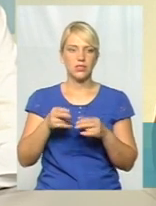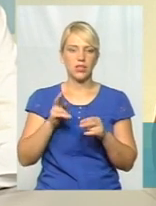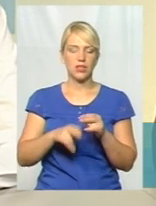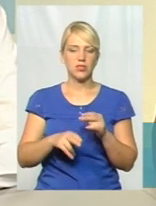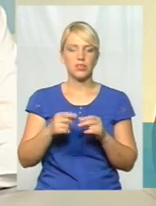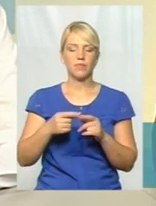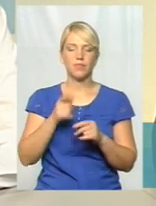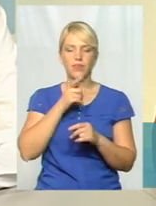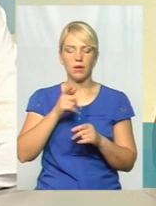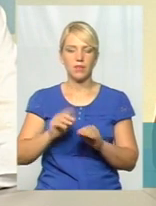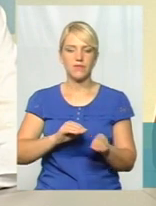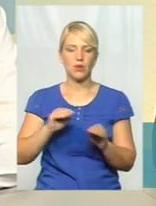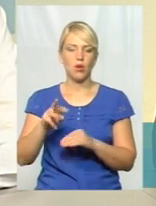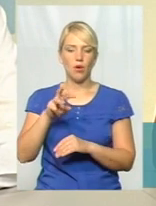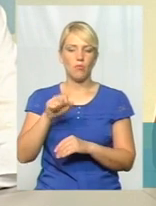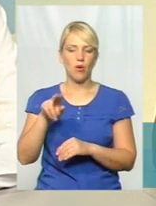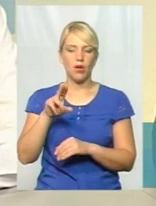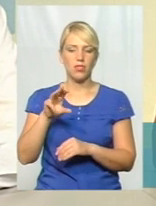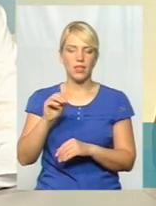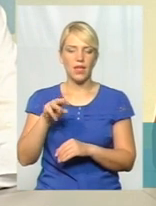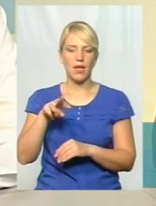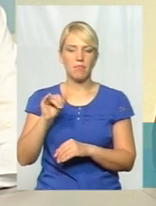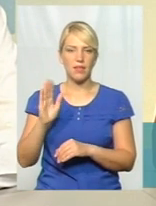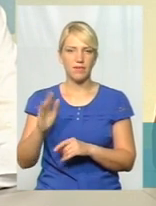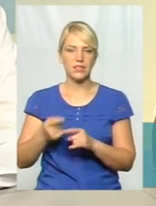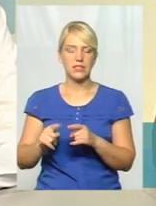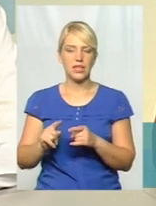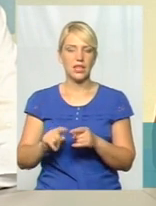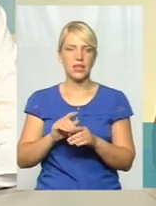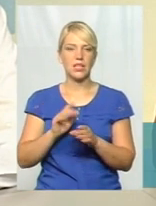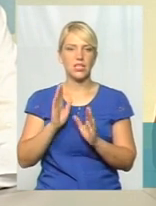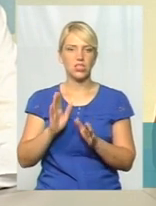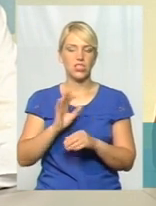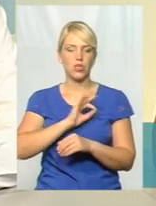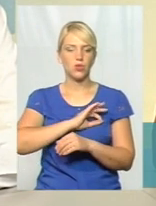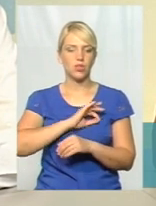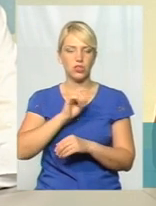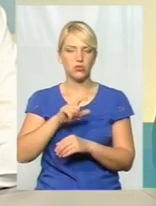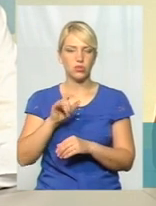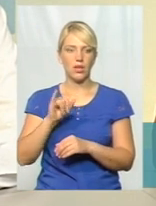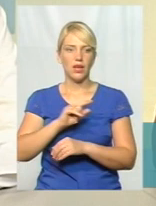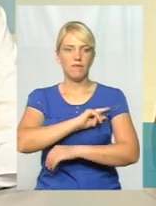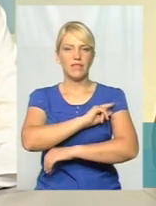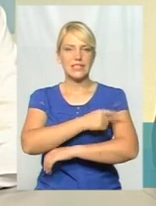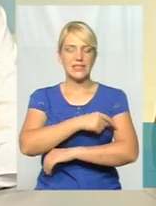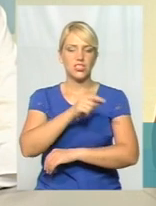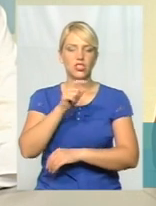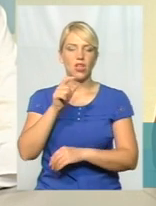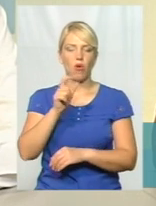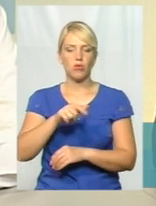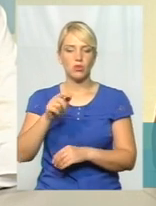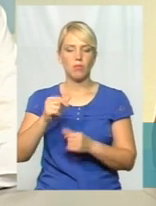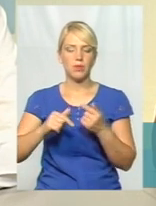встановлення модемів по споживачах, а ми повинні розуміти, що це не лише юридичні особи, але і фізичні особи-підприємці,